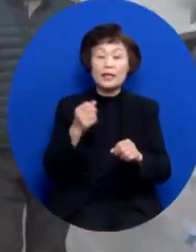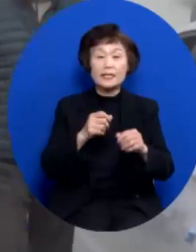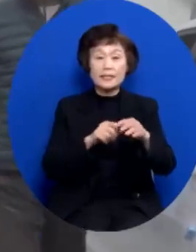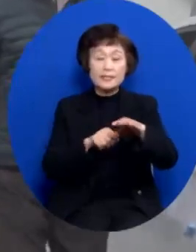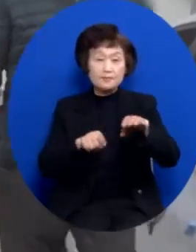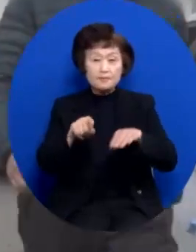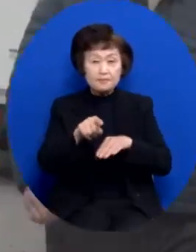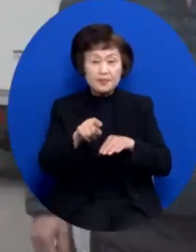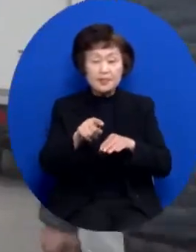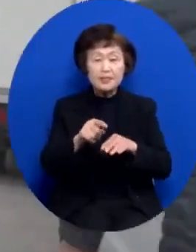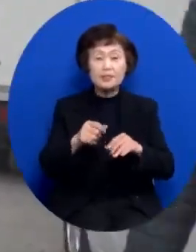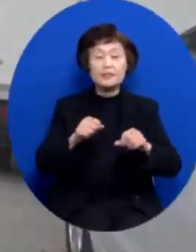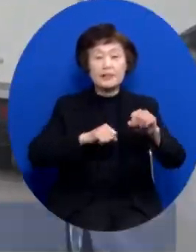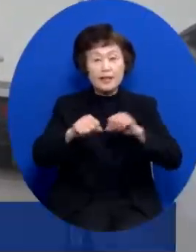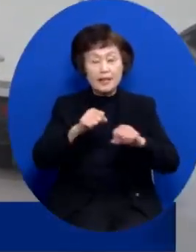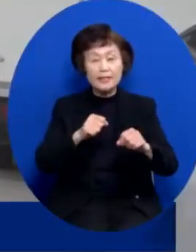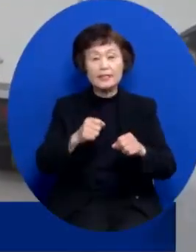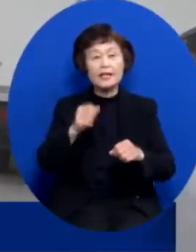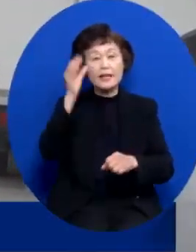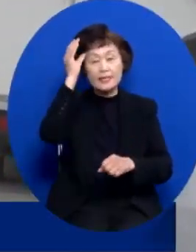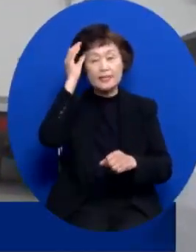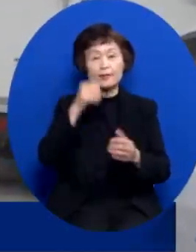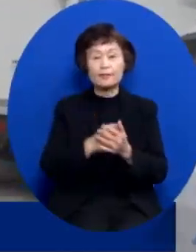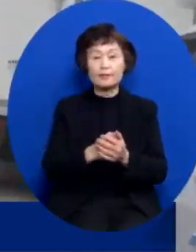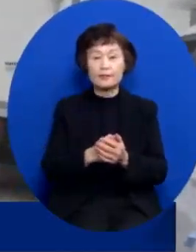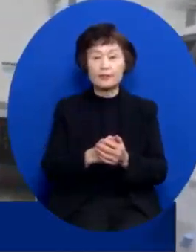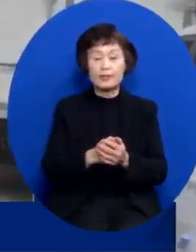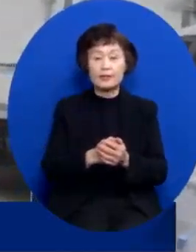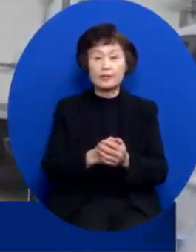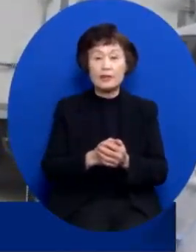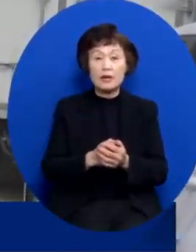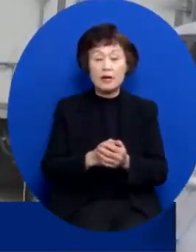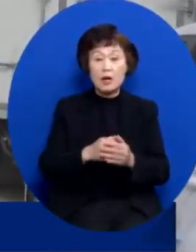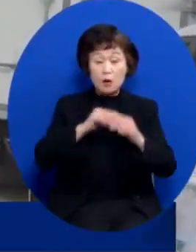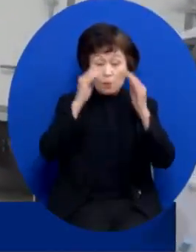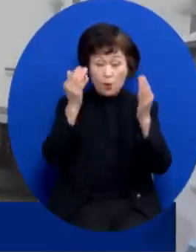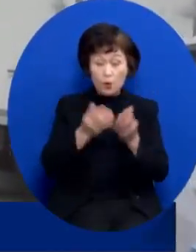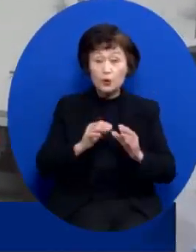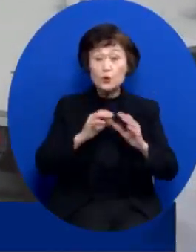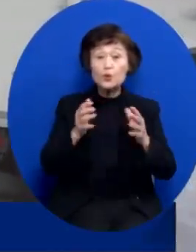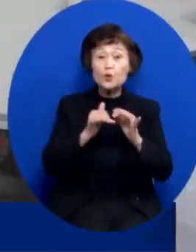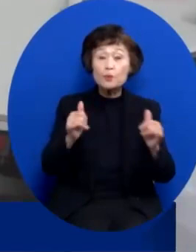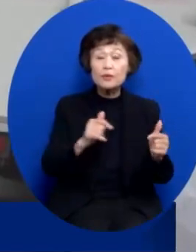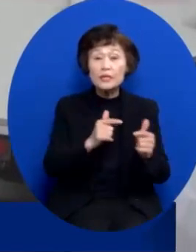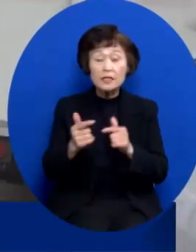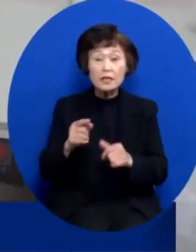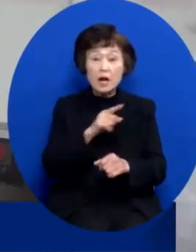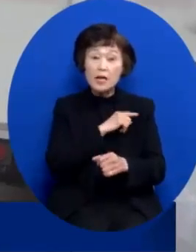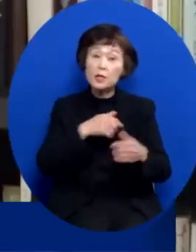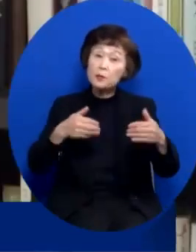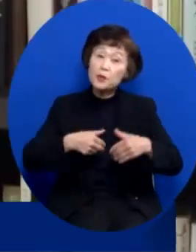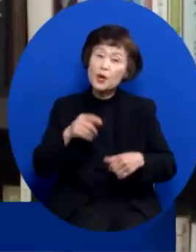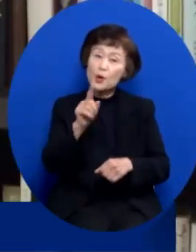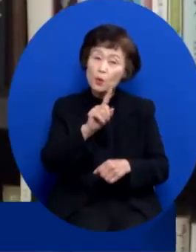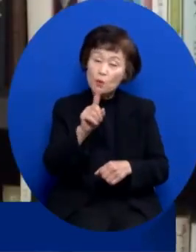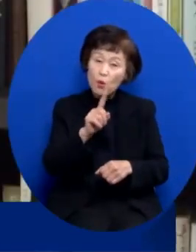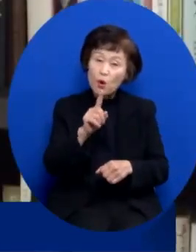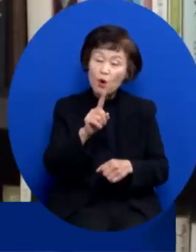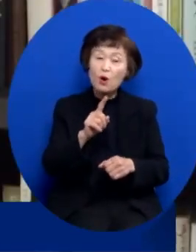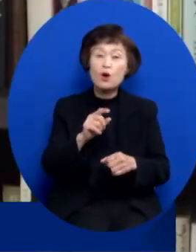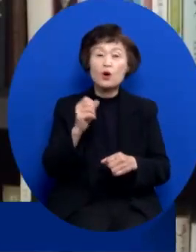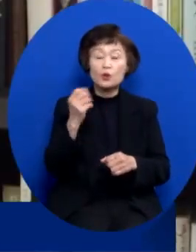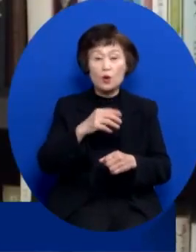기대하고 있습니다. 오늘날 우리나라의 전 국민들이 무엇을 가장 필요로 하는가? 여기에